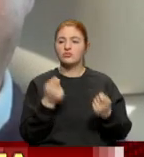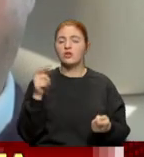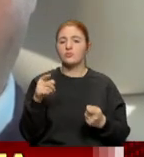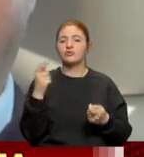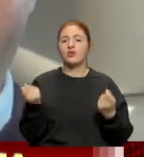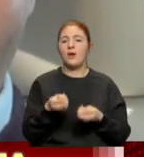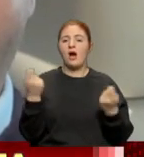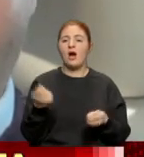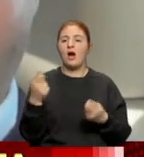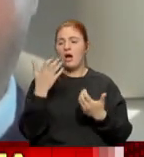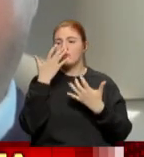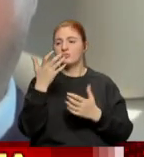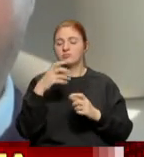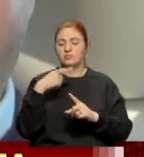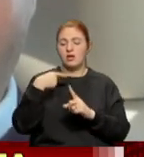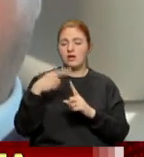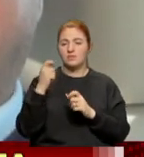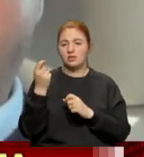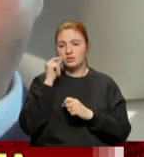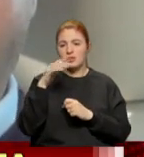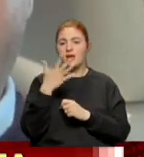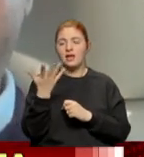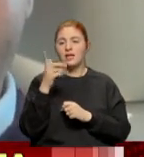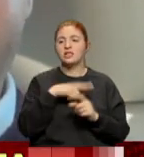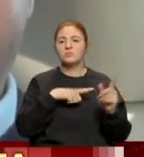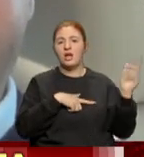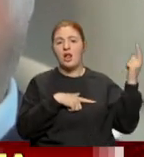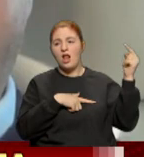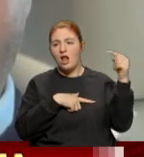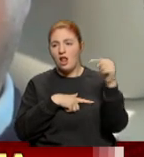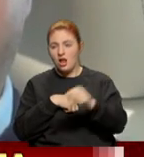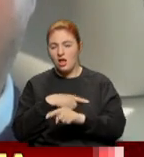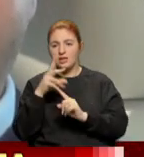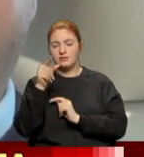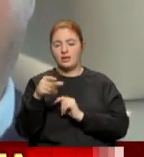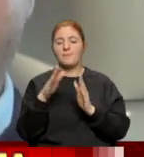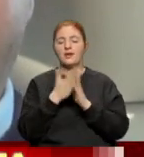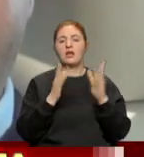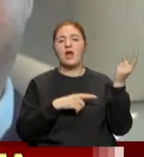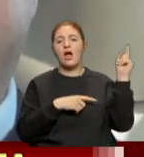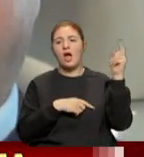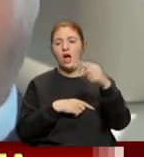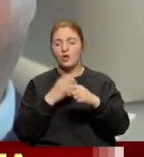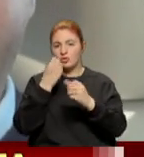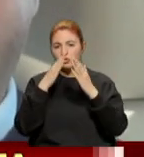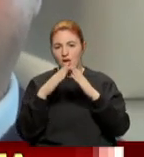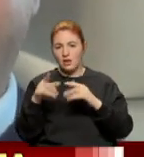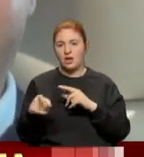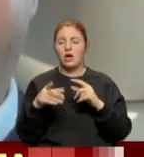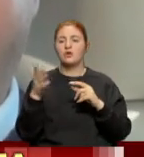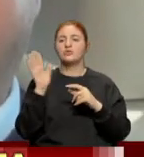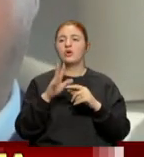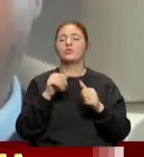bu çabalara katılan insanlar. Yani İzmir'den gelmişler Islahiye'ye, Mersin'den gelmişler Nurdağ'a. Çok